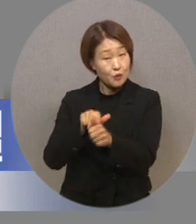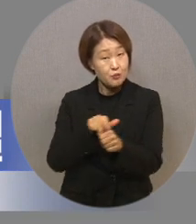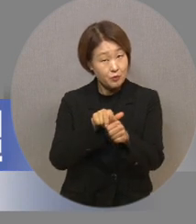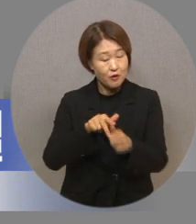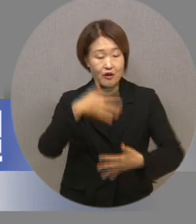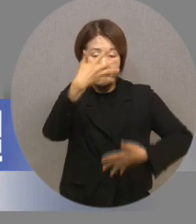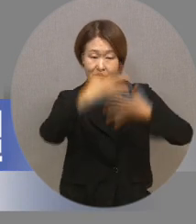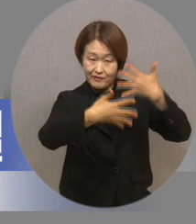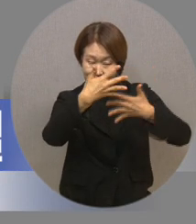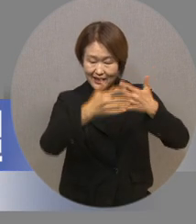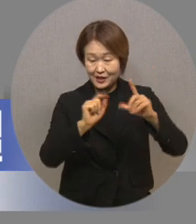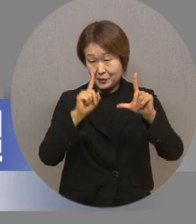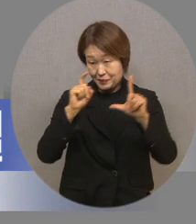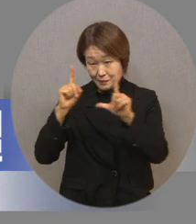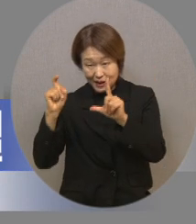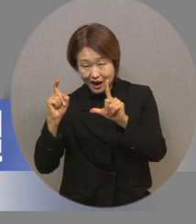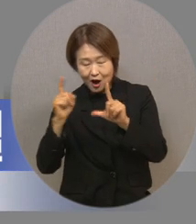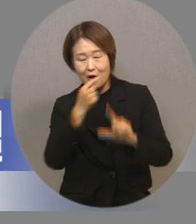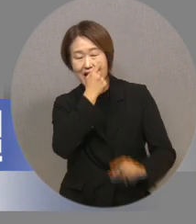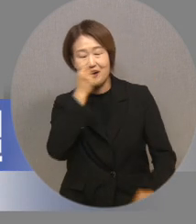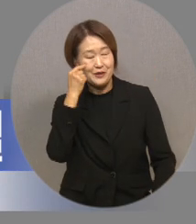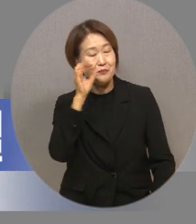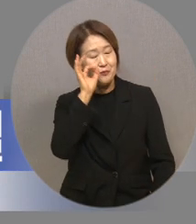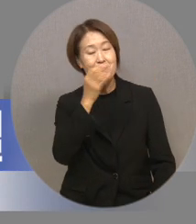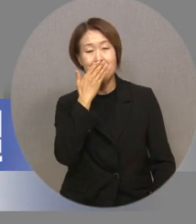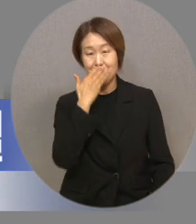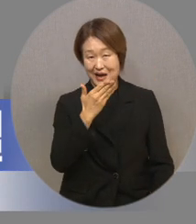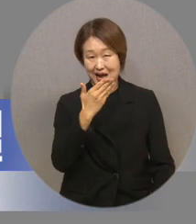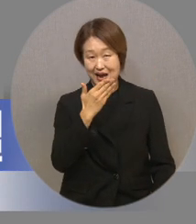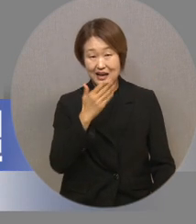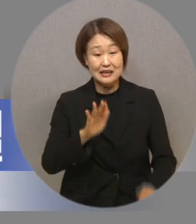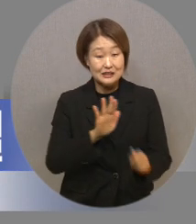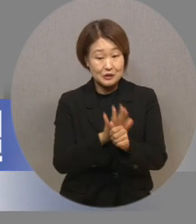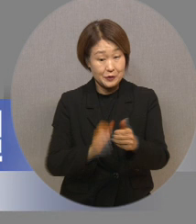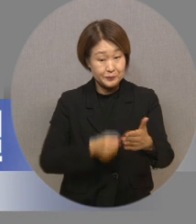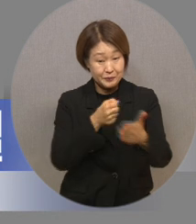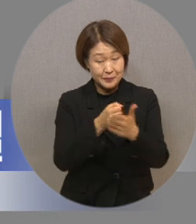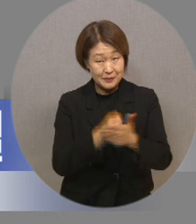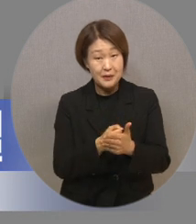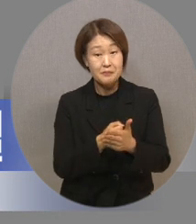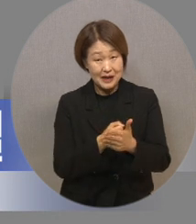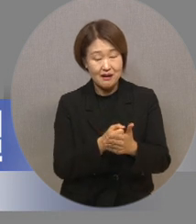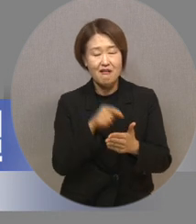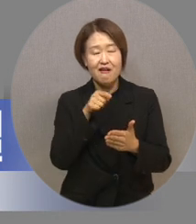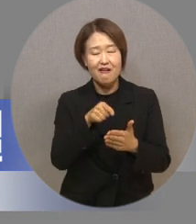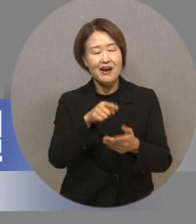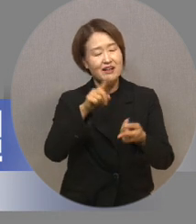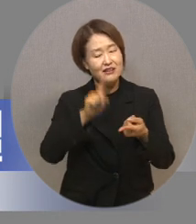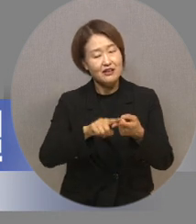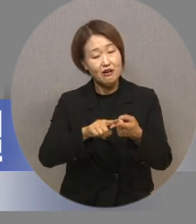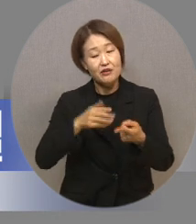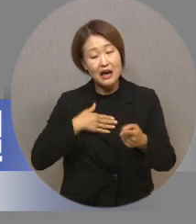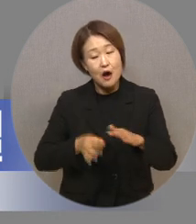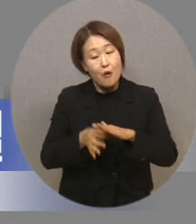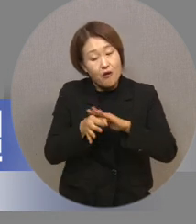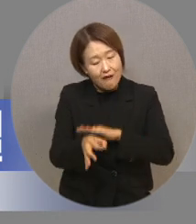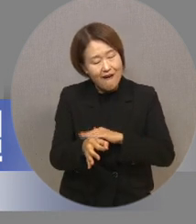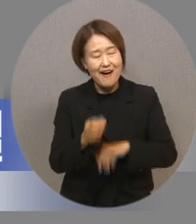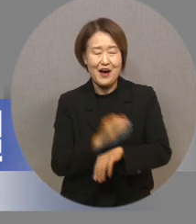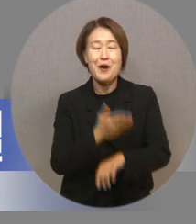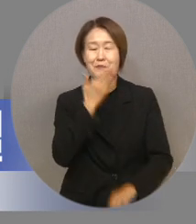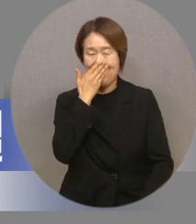영상과 사진으로 확인할 수 있고 공단에서 지원이 결정된 보조공학기기에 대한 본인 부담금을 납부할 수